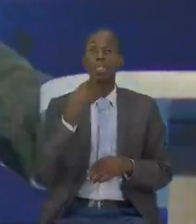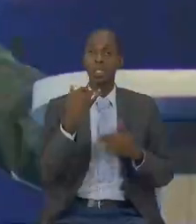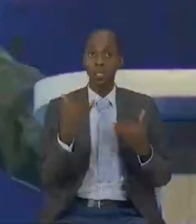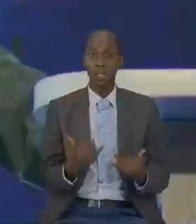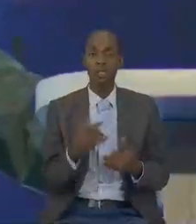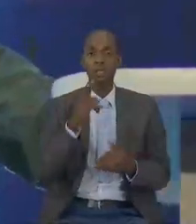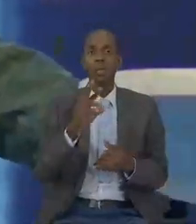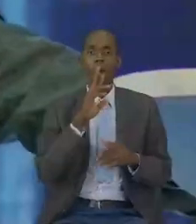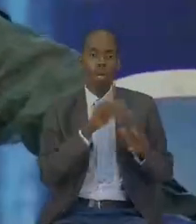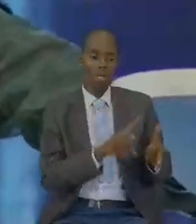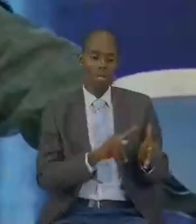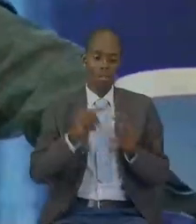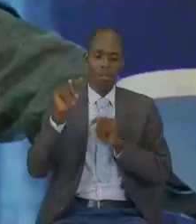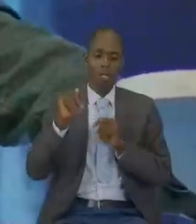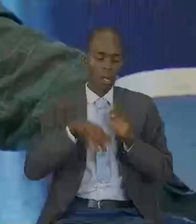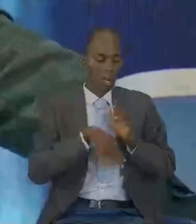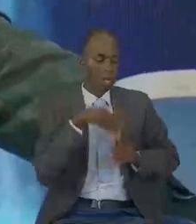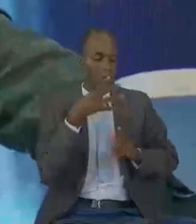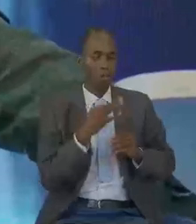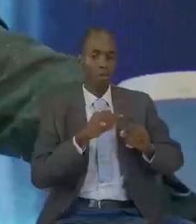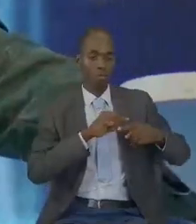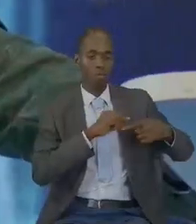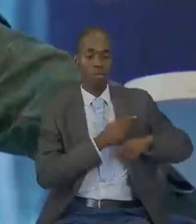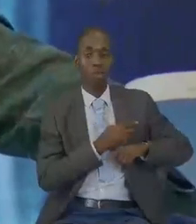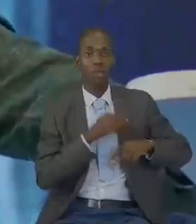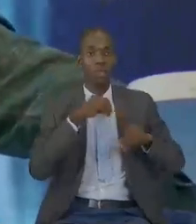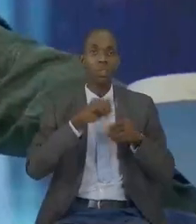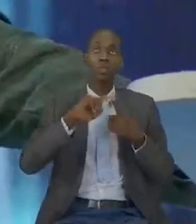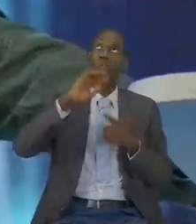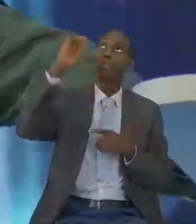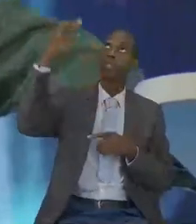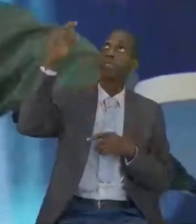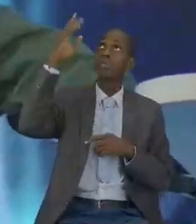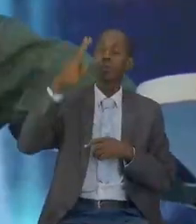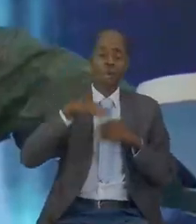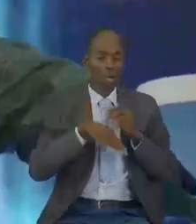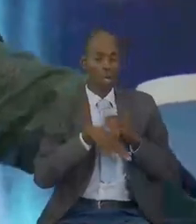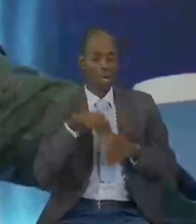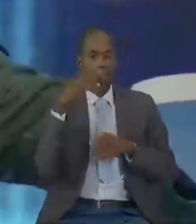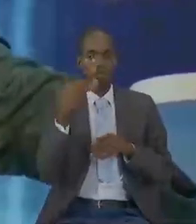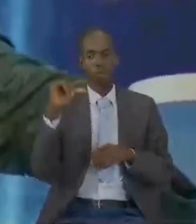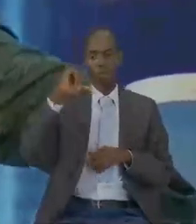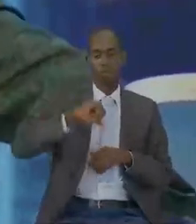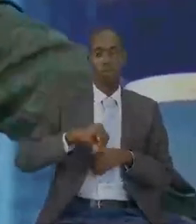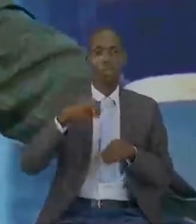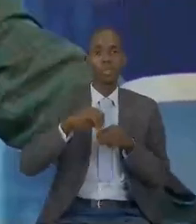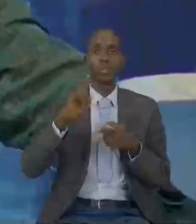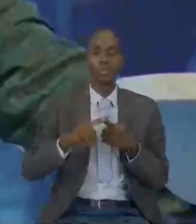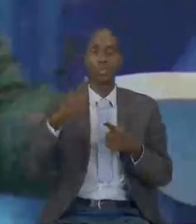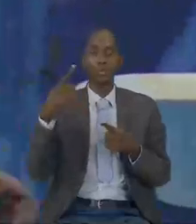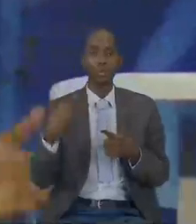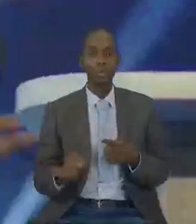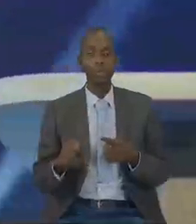toi, il dit maintenant, tu es transporté de la culpabilité dans la grâce de Dieu, tu es transporté de